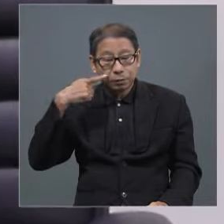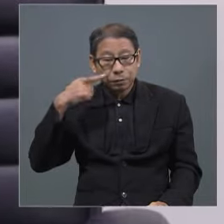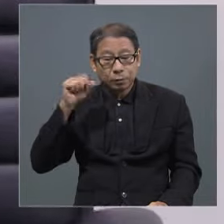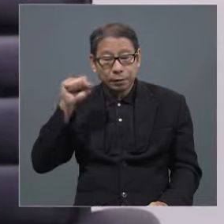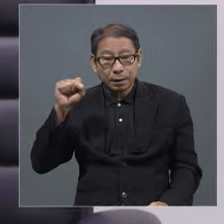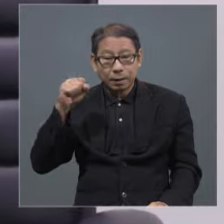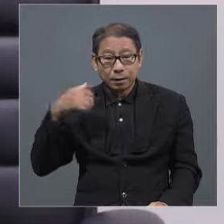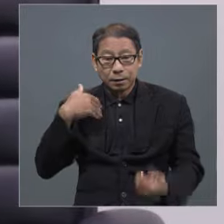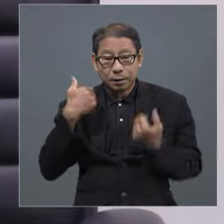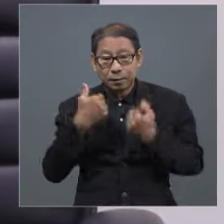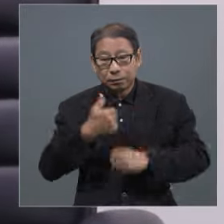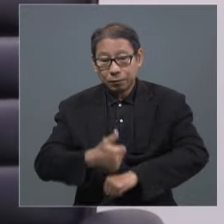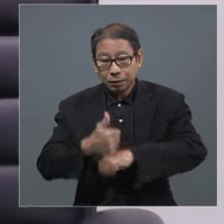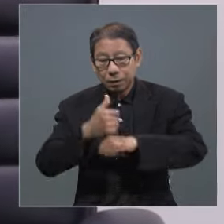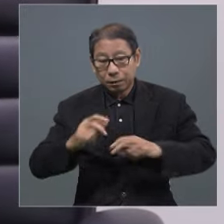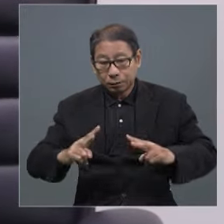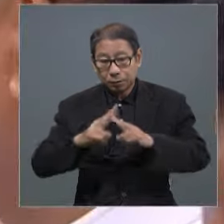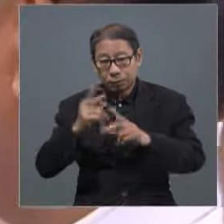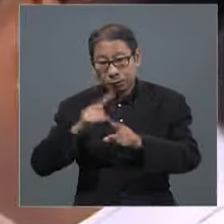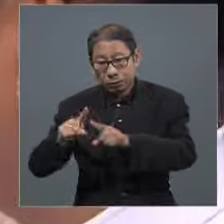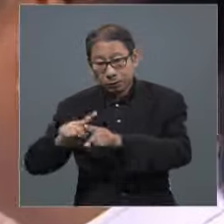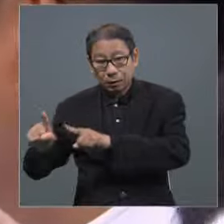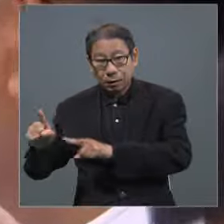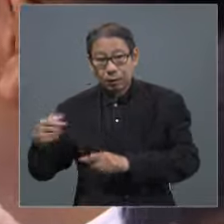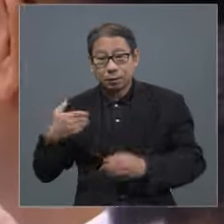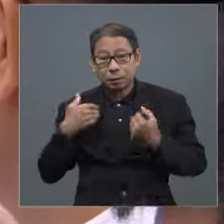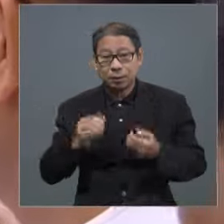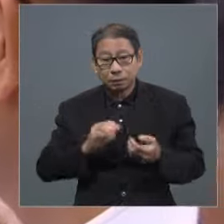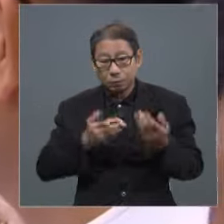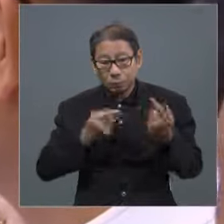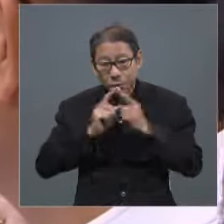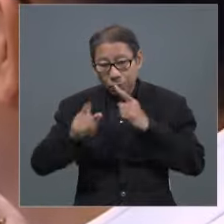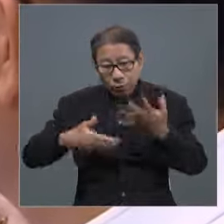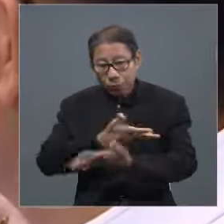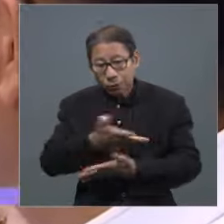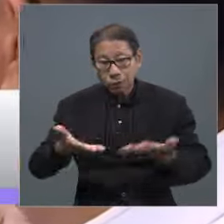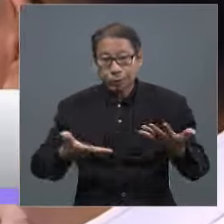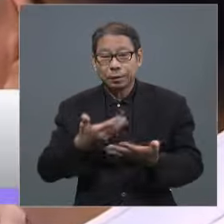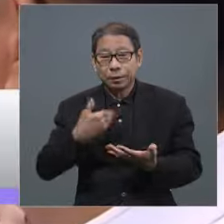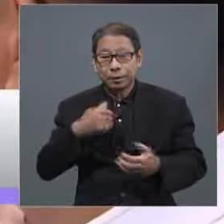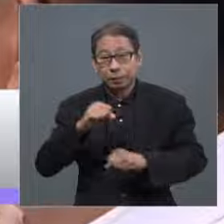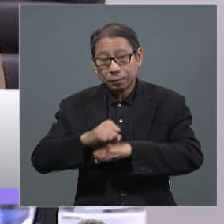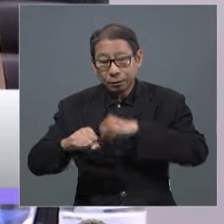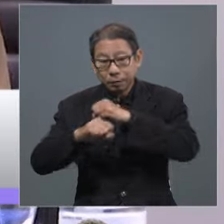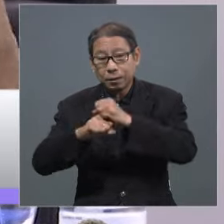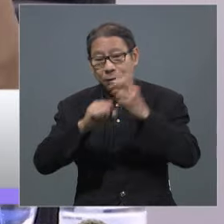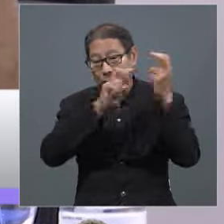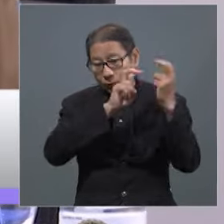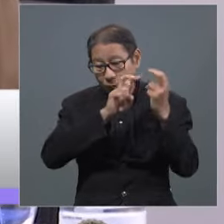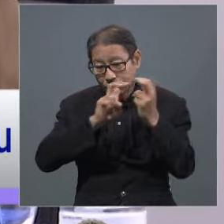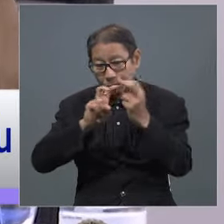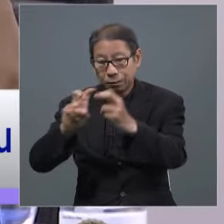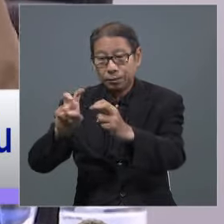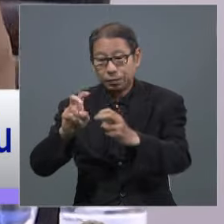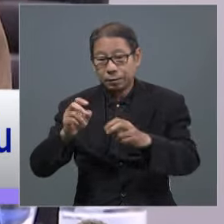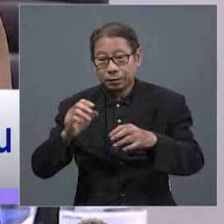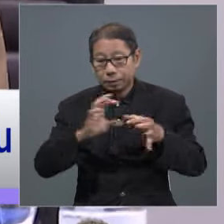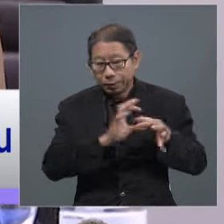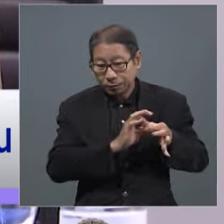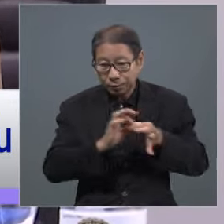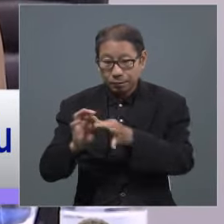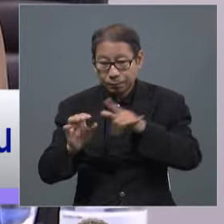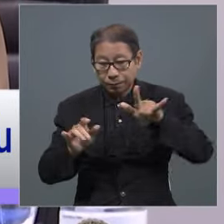คมและรัฐมนตรีท่านอื่นๆที่เกี่ยวข้องเนี่ยเขาได้ร่วมหารือกันโดยเฉพาะการก่อสร้างรถไฟความเร็วสูงเชื่อม3สนามบิน